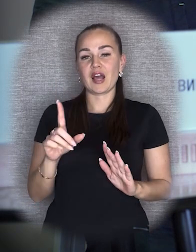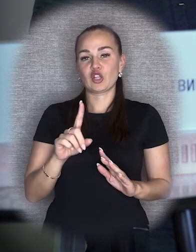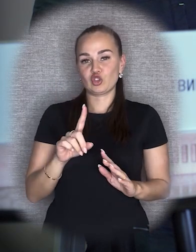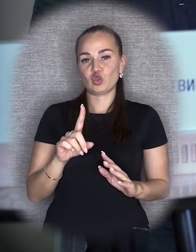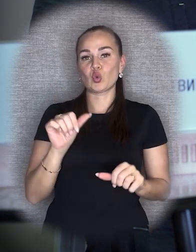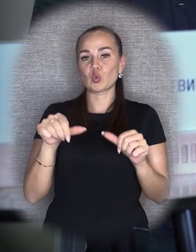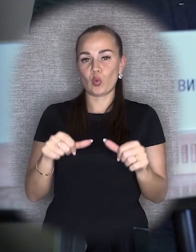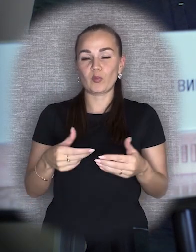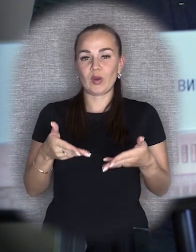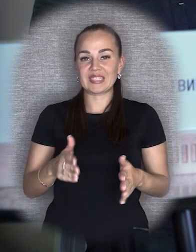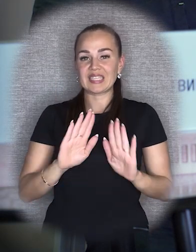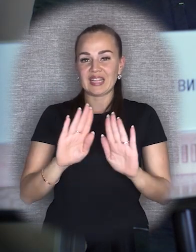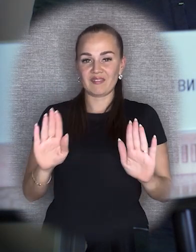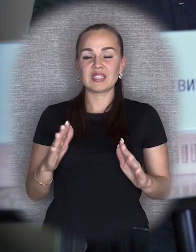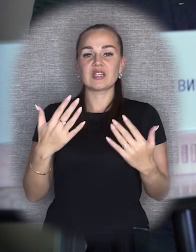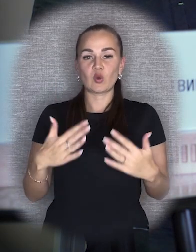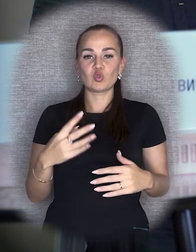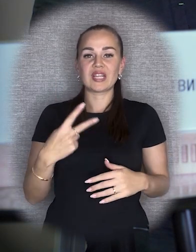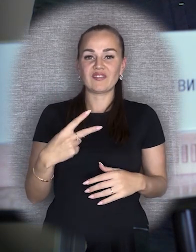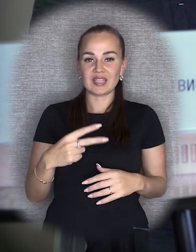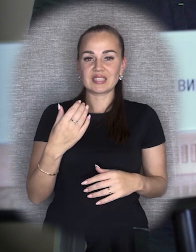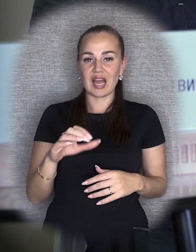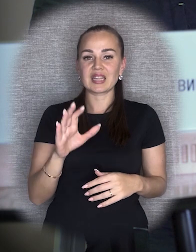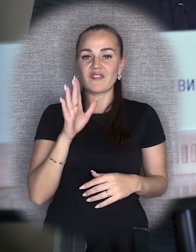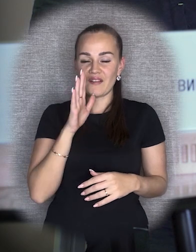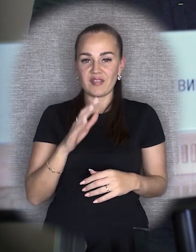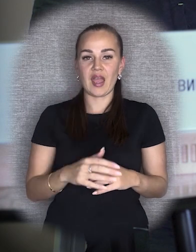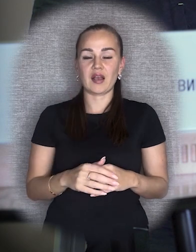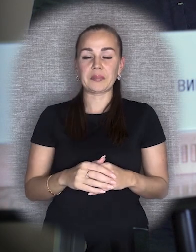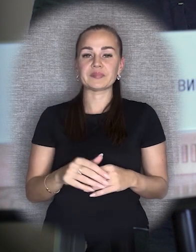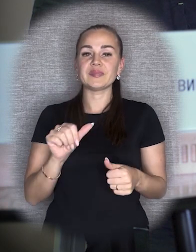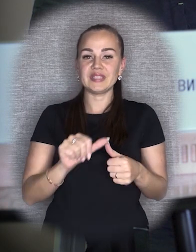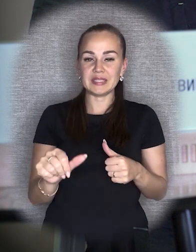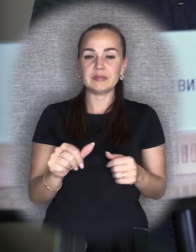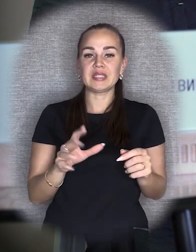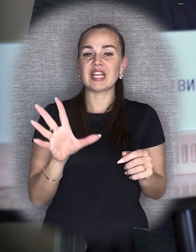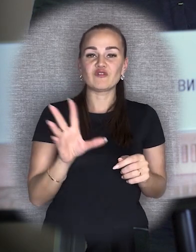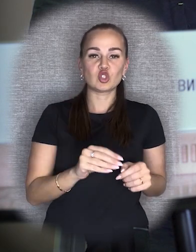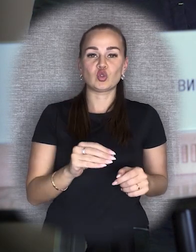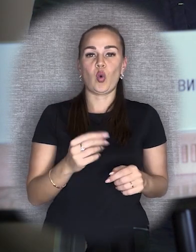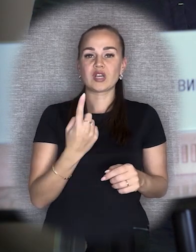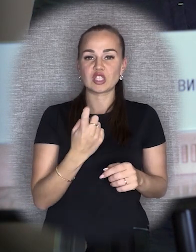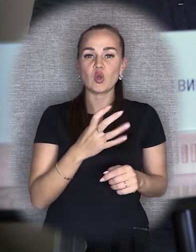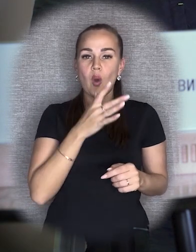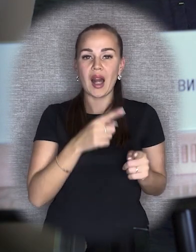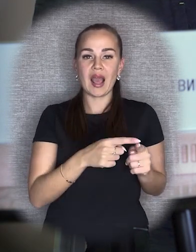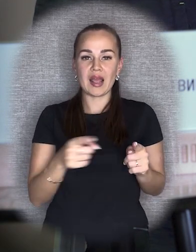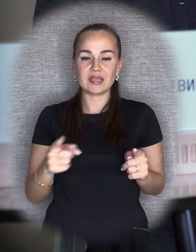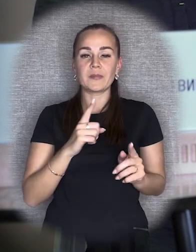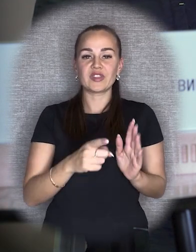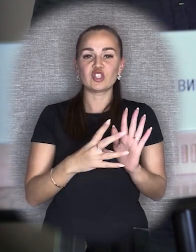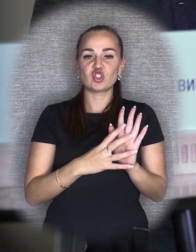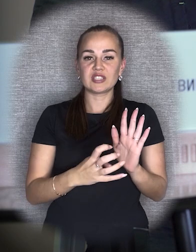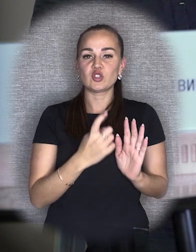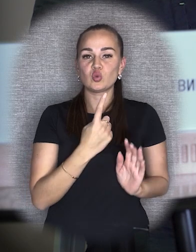20 века, но это мы затрагиваем именно все столетие, начиная с